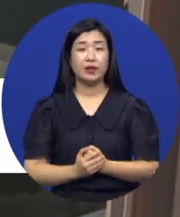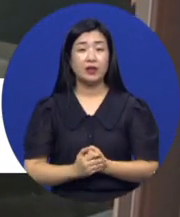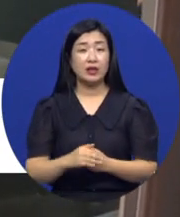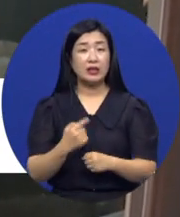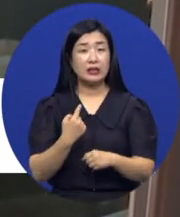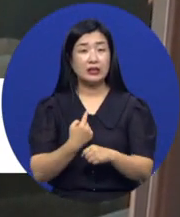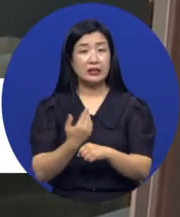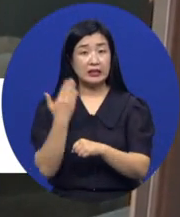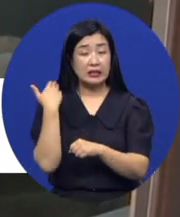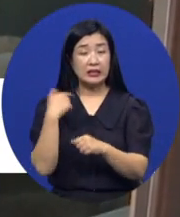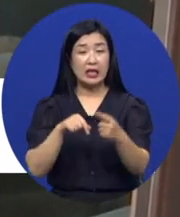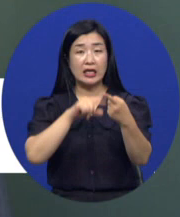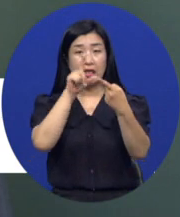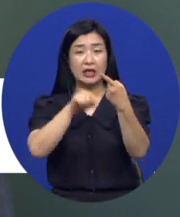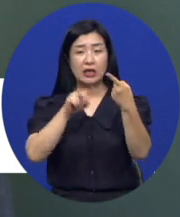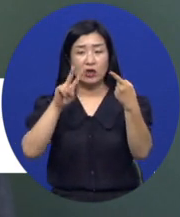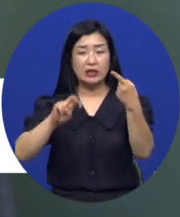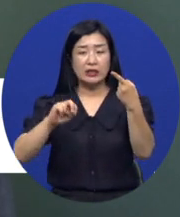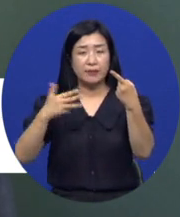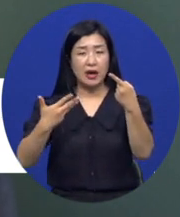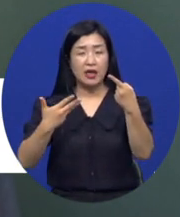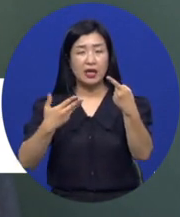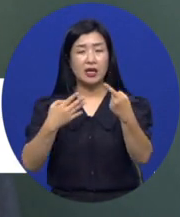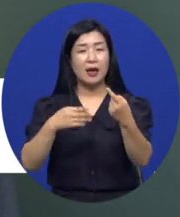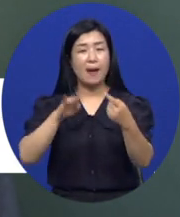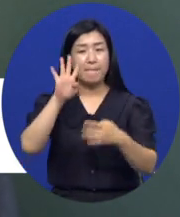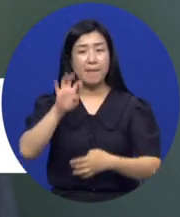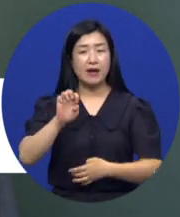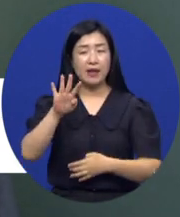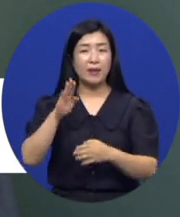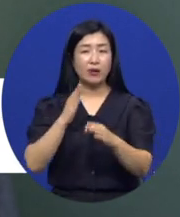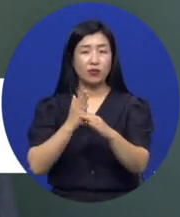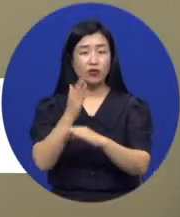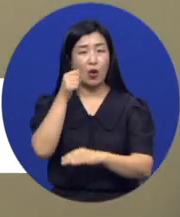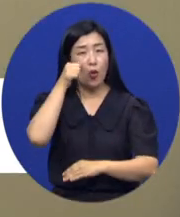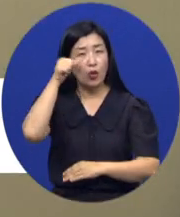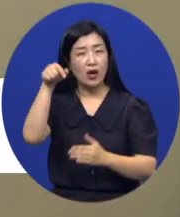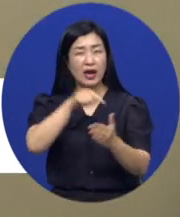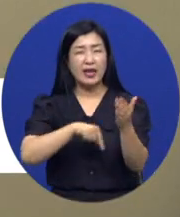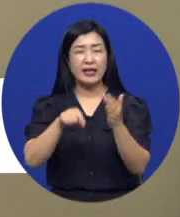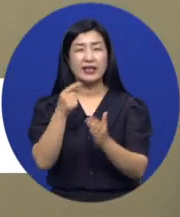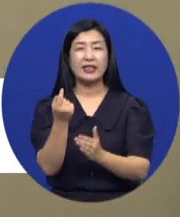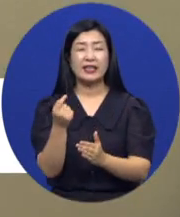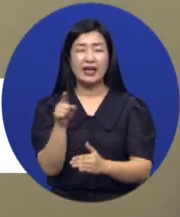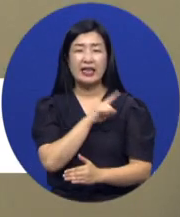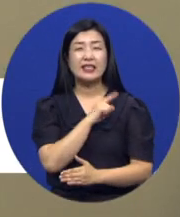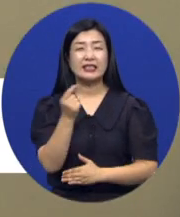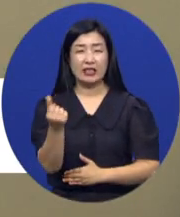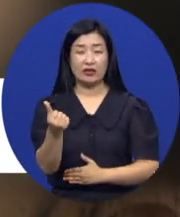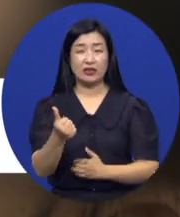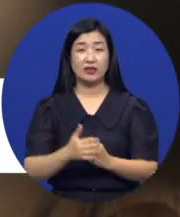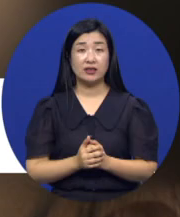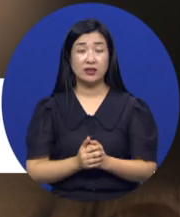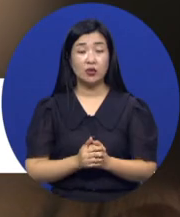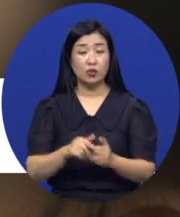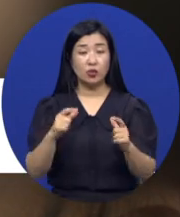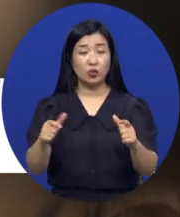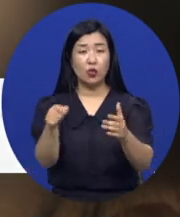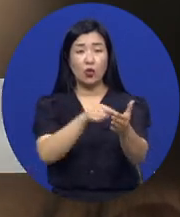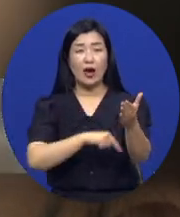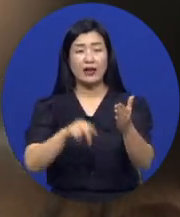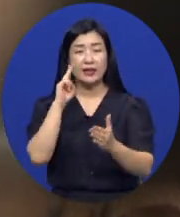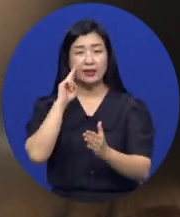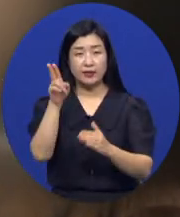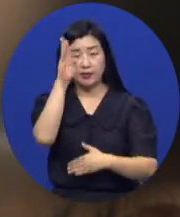지난 1월 28일에 44명 이후 다섯 달 만에 가장 적은 숫자입니다 현재도 4 코로나 이브 위